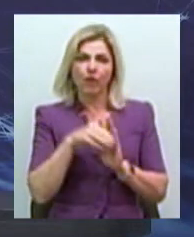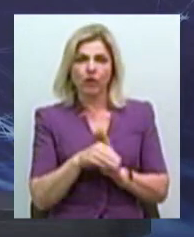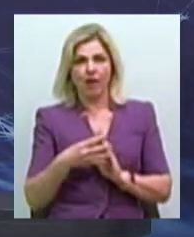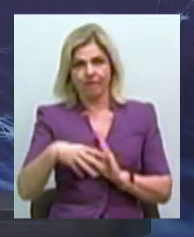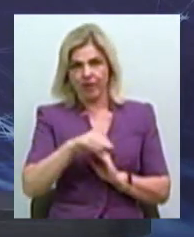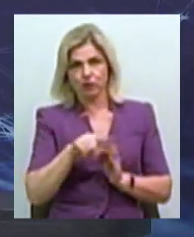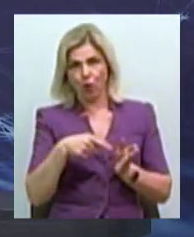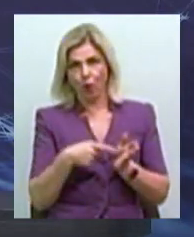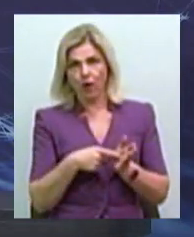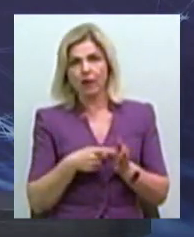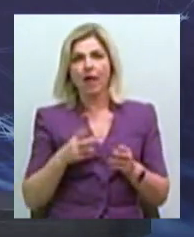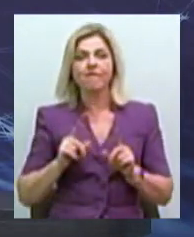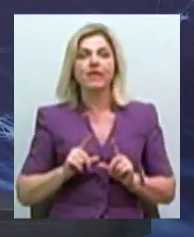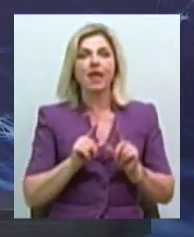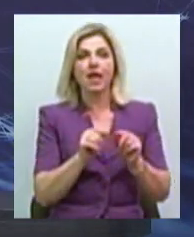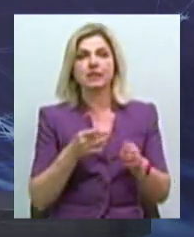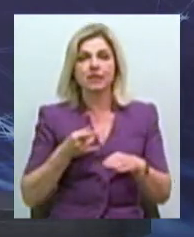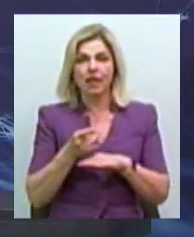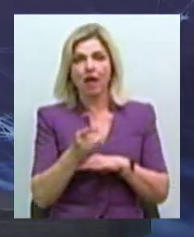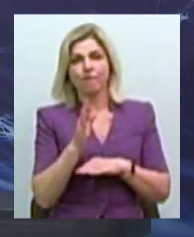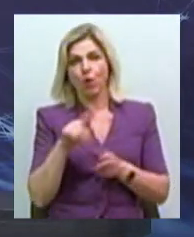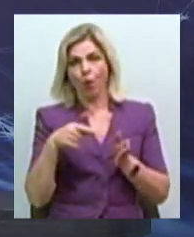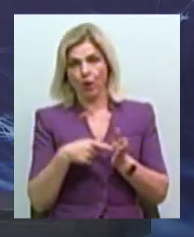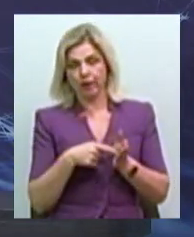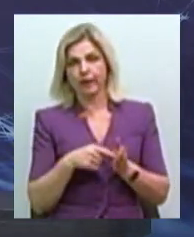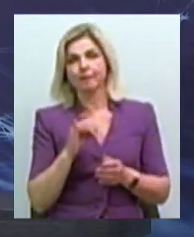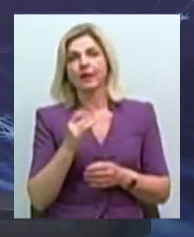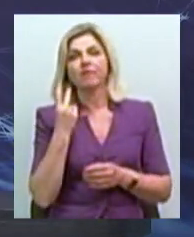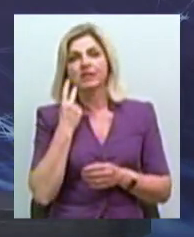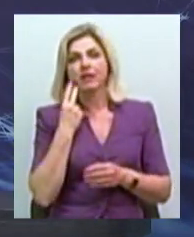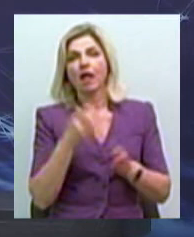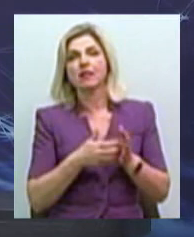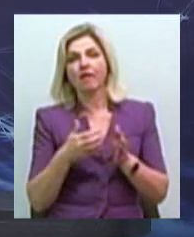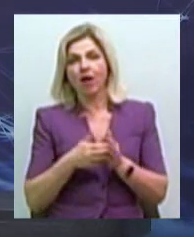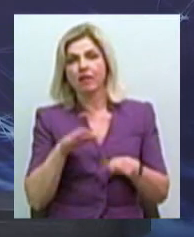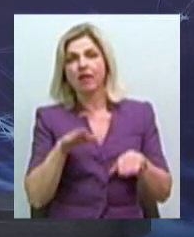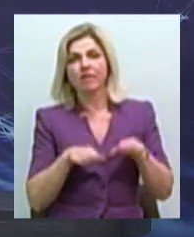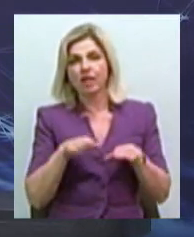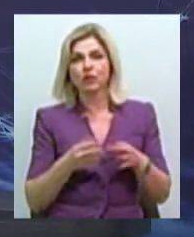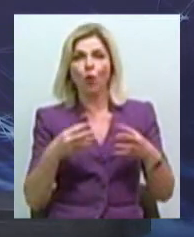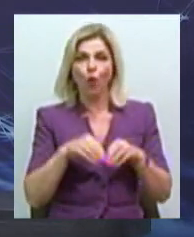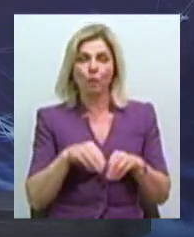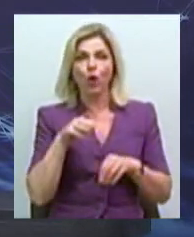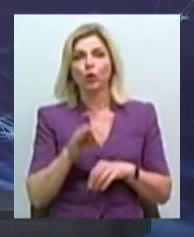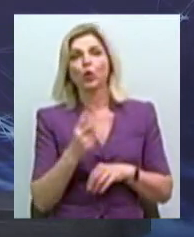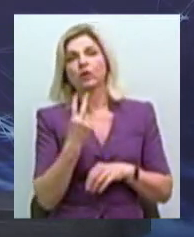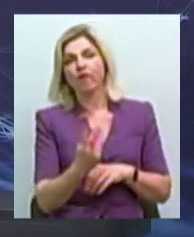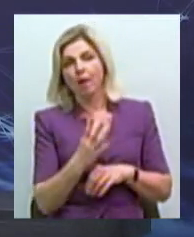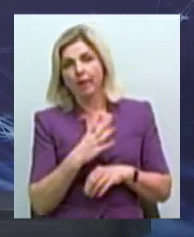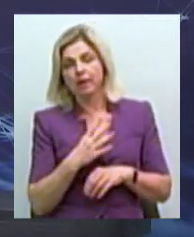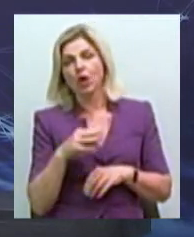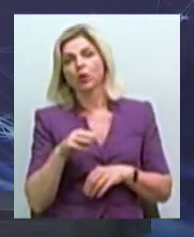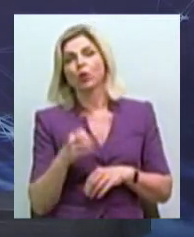сторон, це раз. Второе, постійна нехватка у них цих весових комплексів було. Там, то два їх було, то три, то один поломаний, то